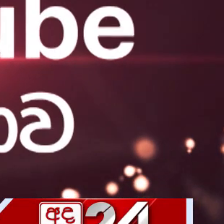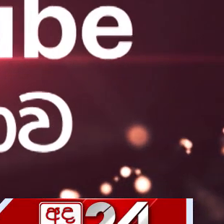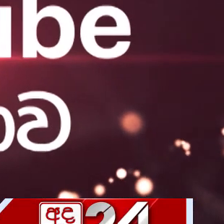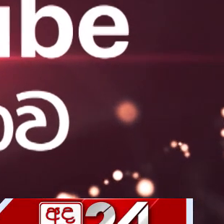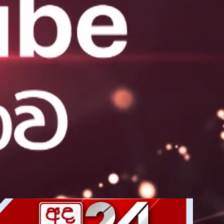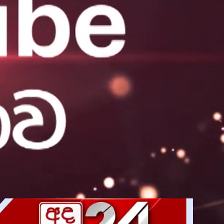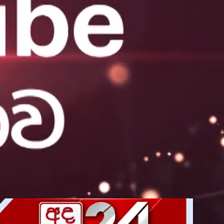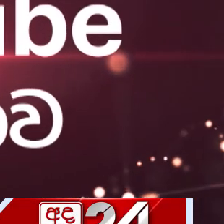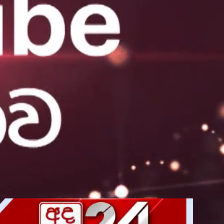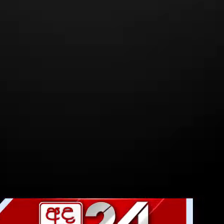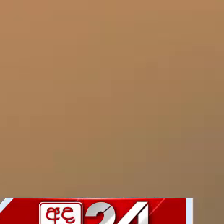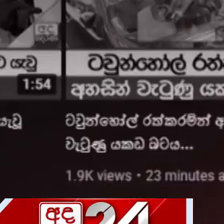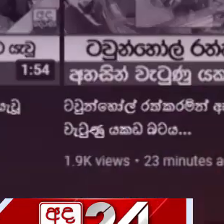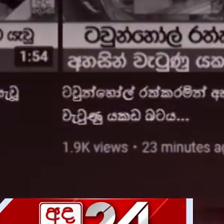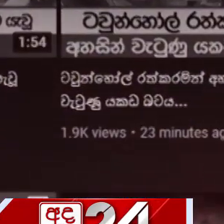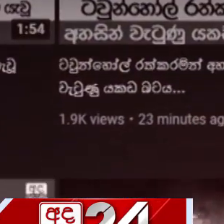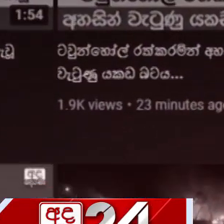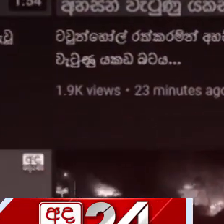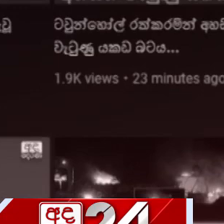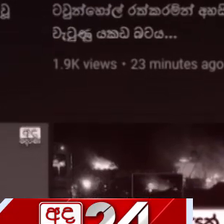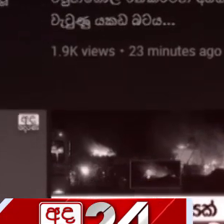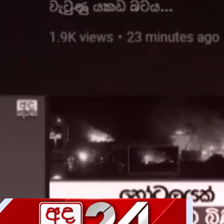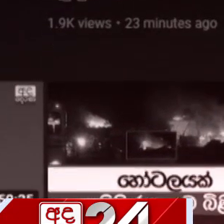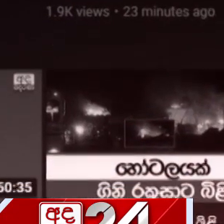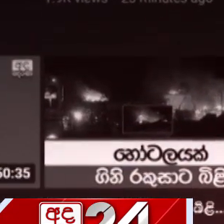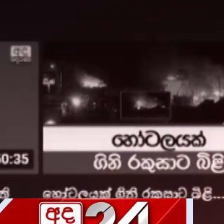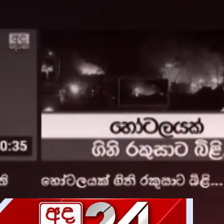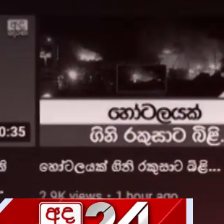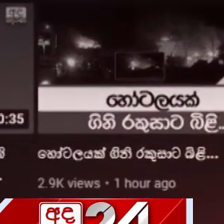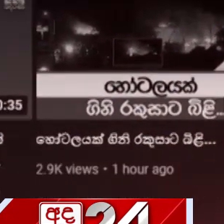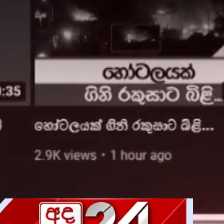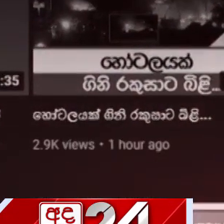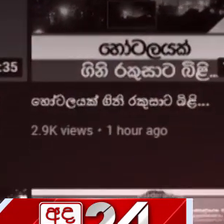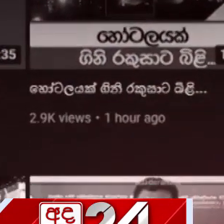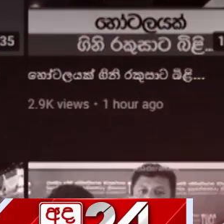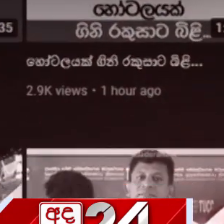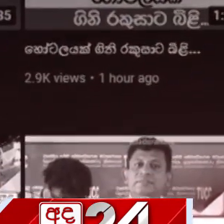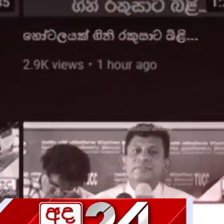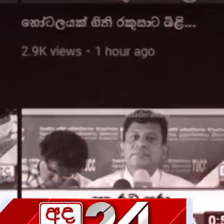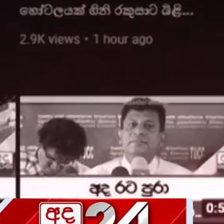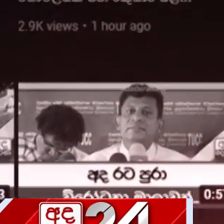AdaDerana YouTube නාලිකාව. YouTube AdaDerana දැන්ම subscribe කරන්න.